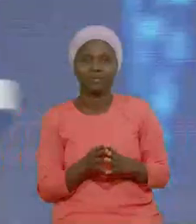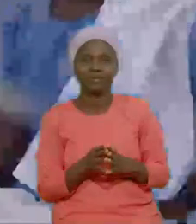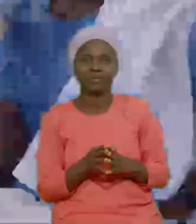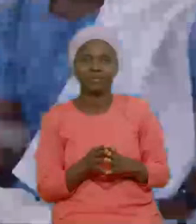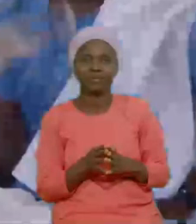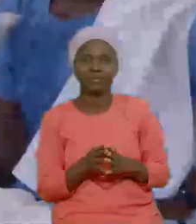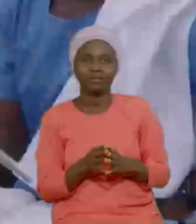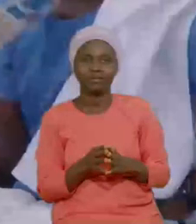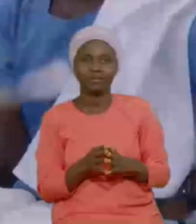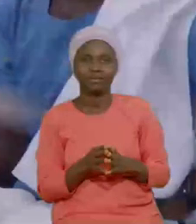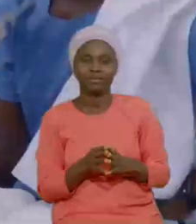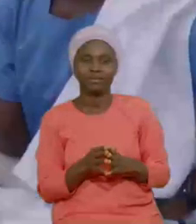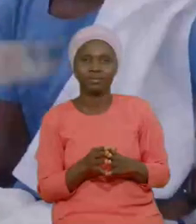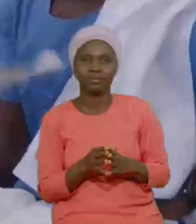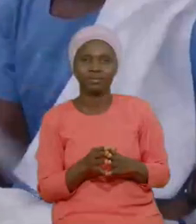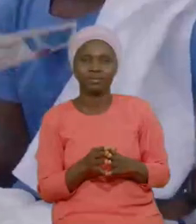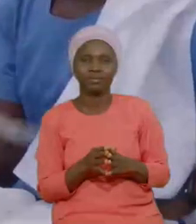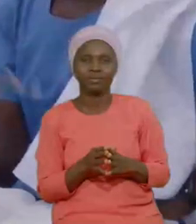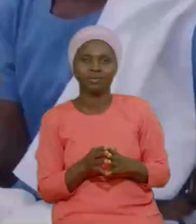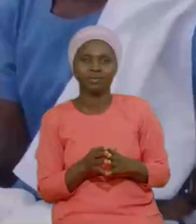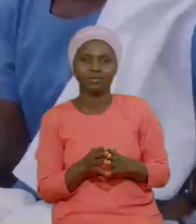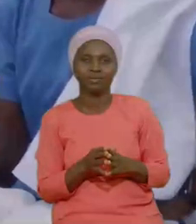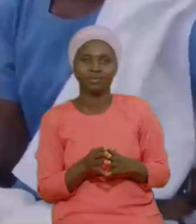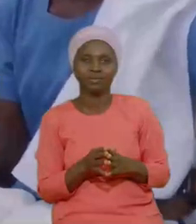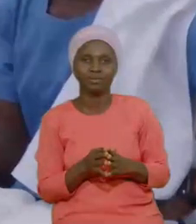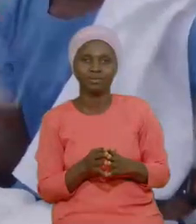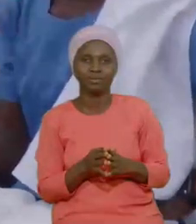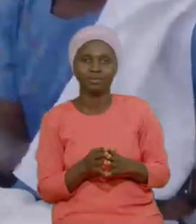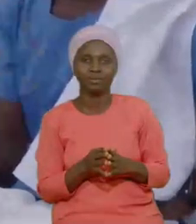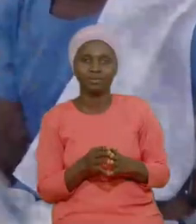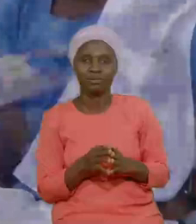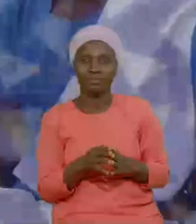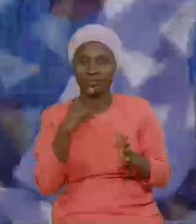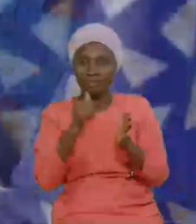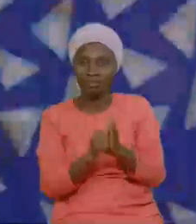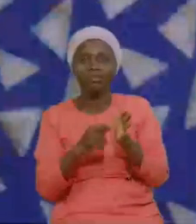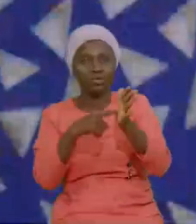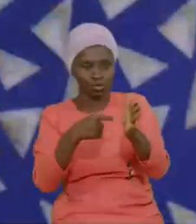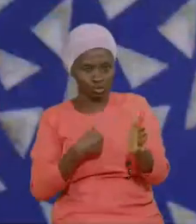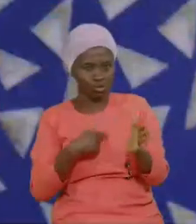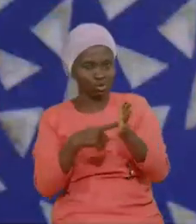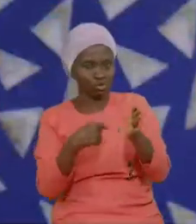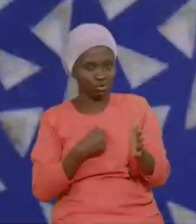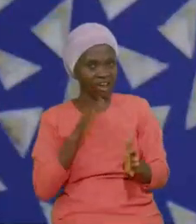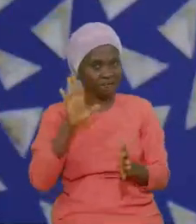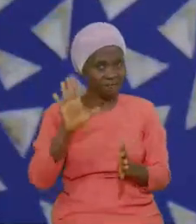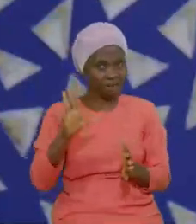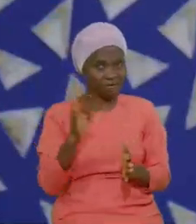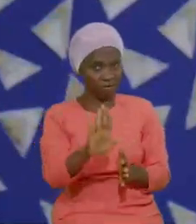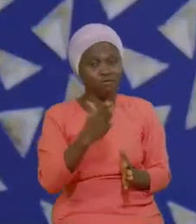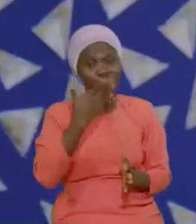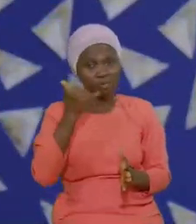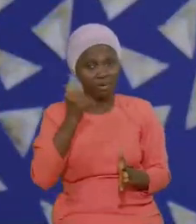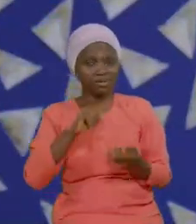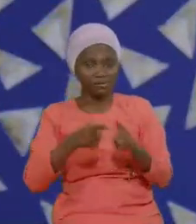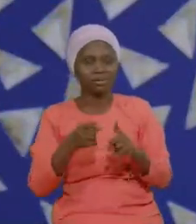tu te balades avec eux, tu fais tout avec eux. Il dit alors, s'ils ne sont devenus rien dans la vie, tu seras le sixième nulard.